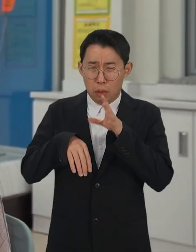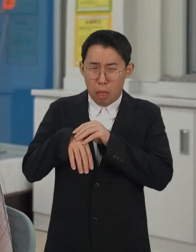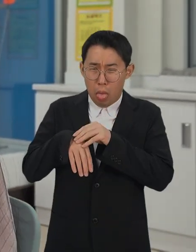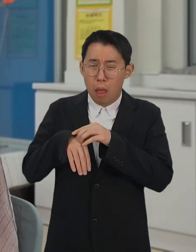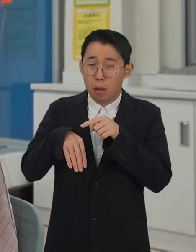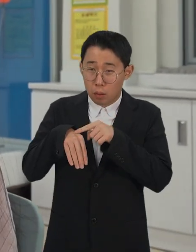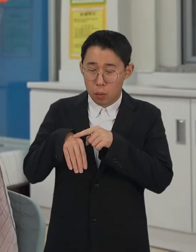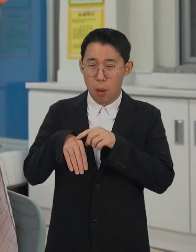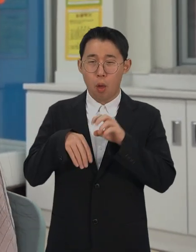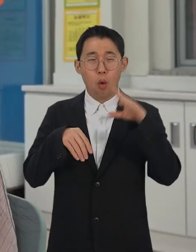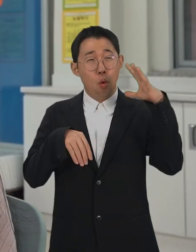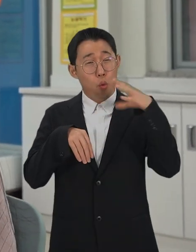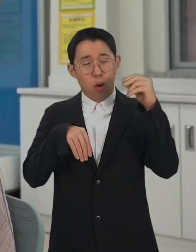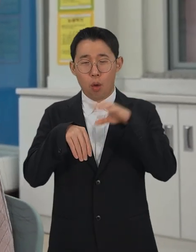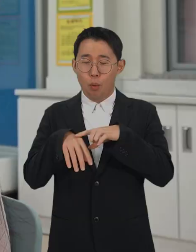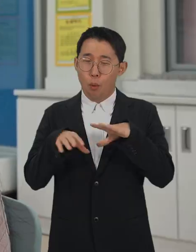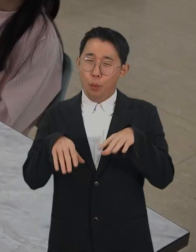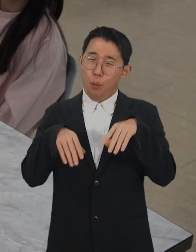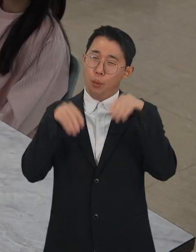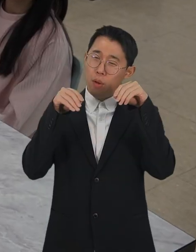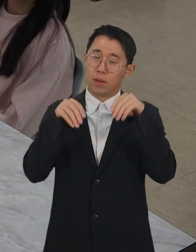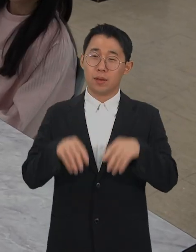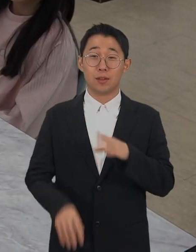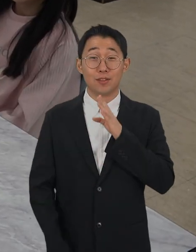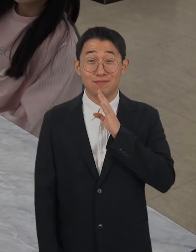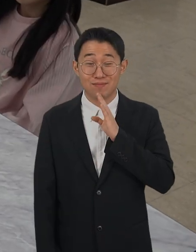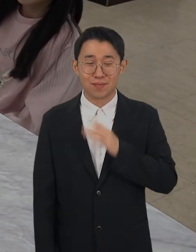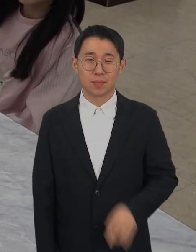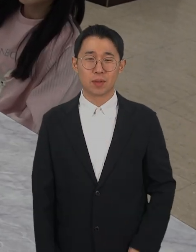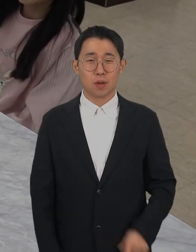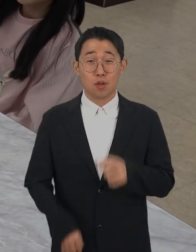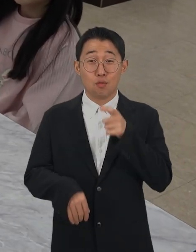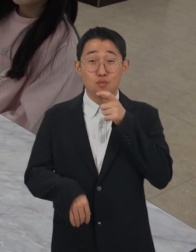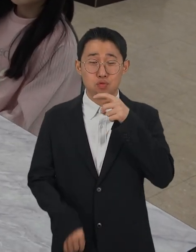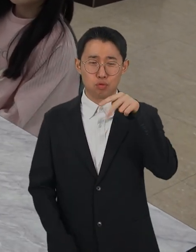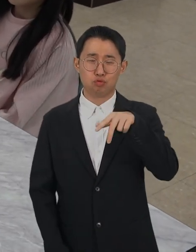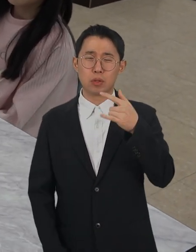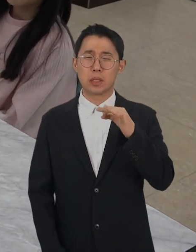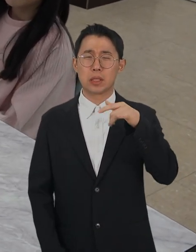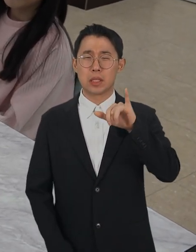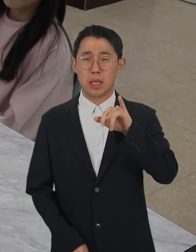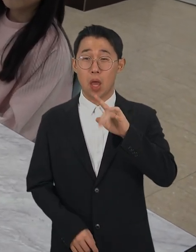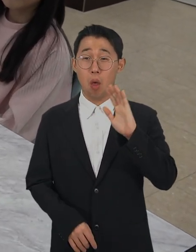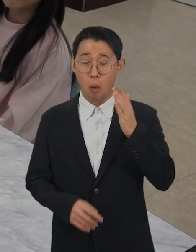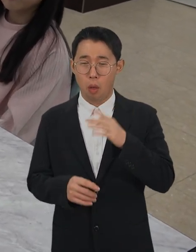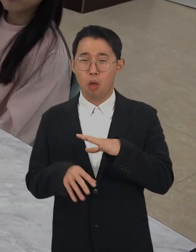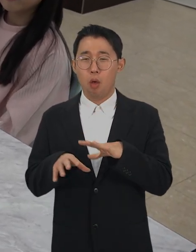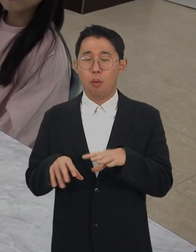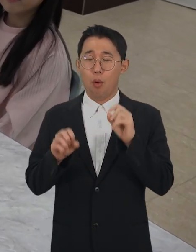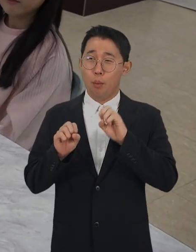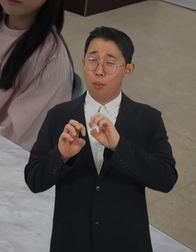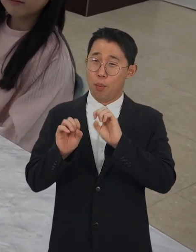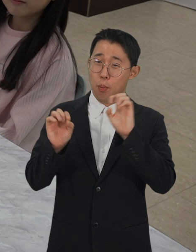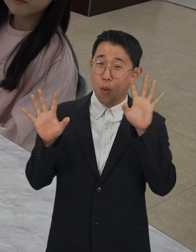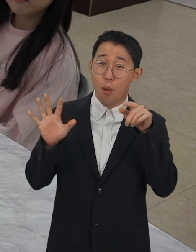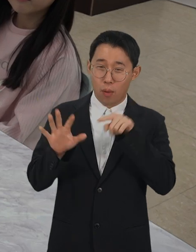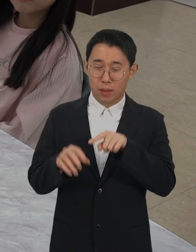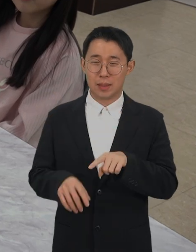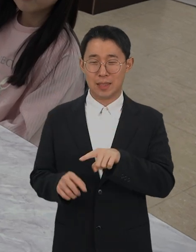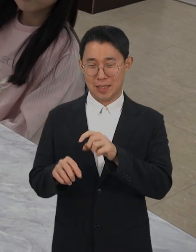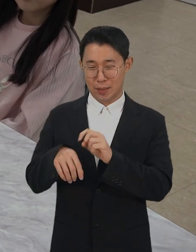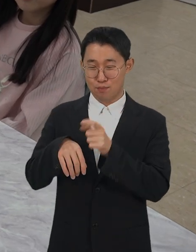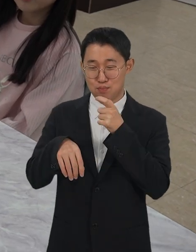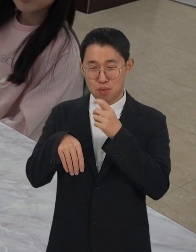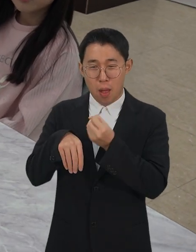축축했던 옷이 뽀송뽀송하게 말라요. 맞아요. 물이 수증기가 되면서 뽀송뽀송해지는 건데요.